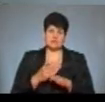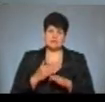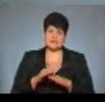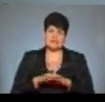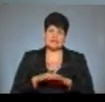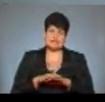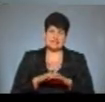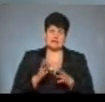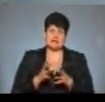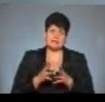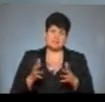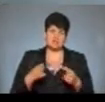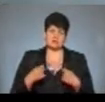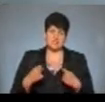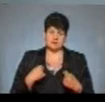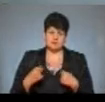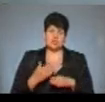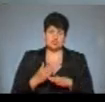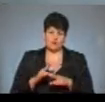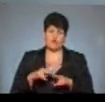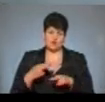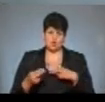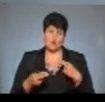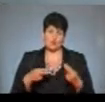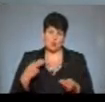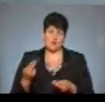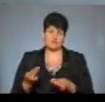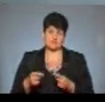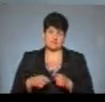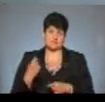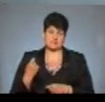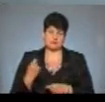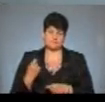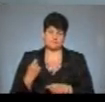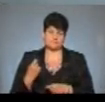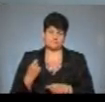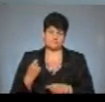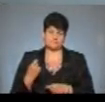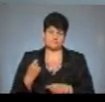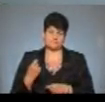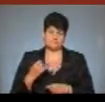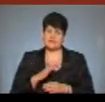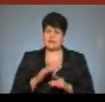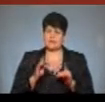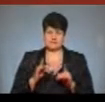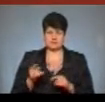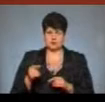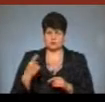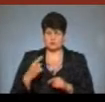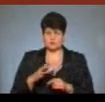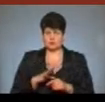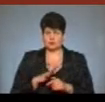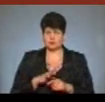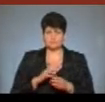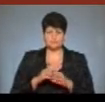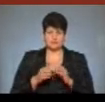частини населення, які найбільше потерпіли, частково відшкодовано збитки завдані. Ну, власне, не лише на Тернопільщині вирувала